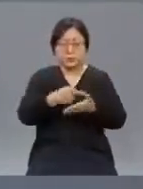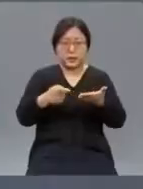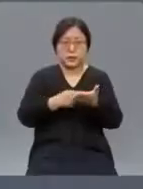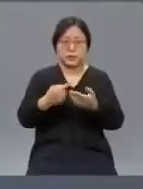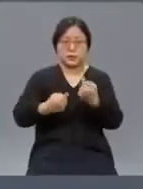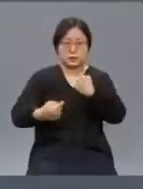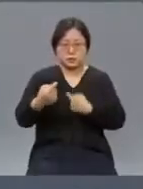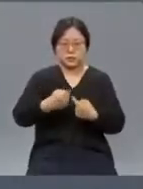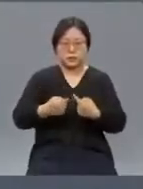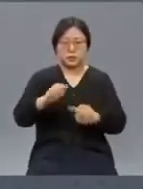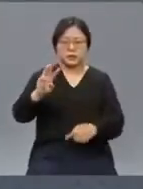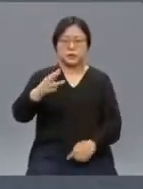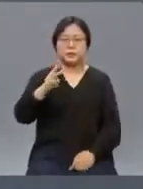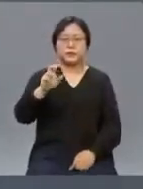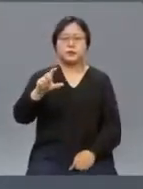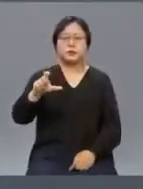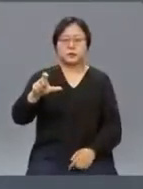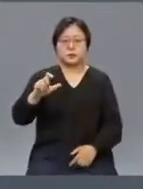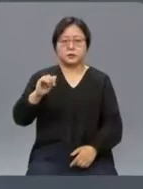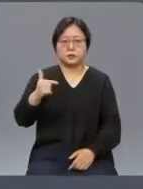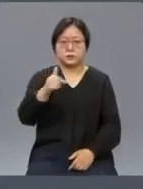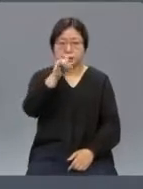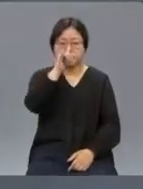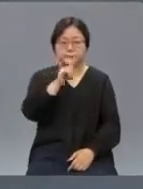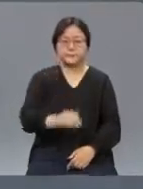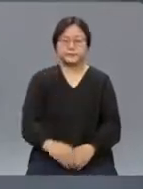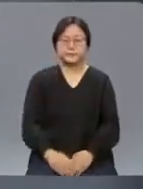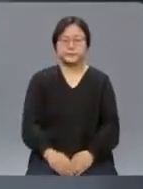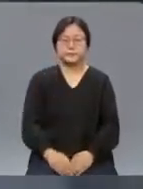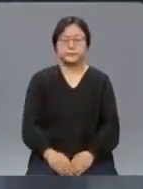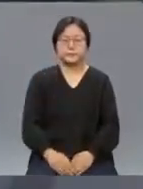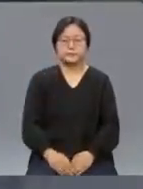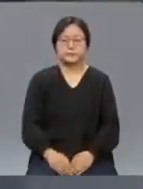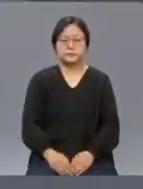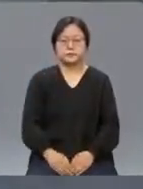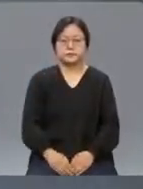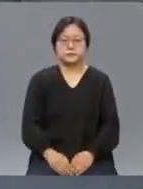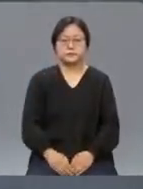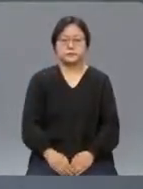신고는 모두 315건입니다. 지금까지 단신 브리핑이었습니다.